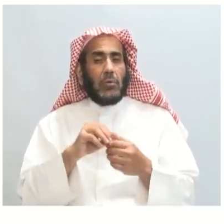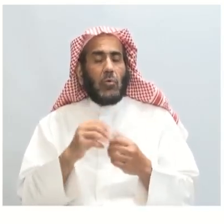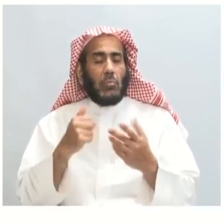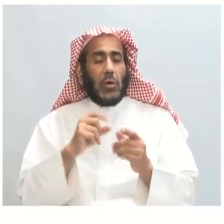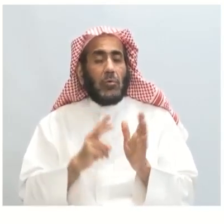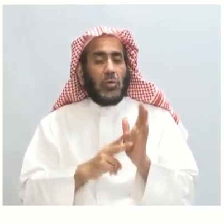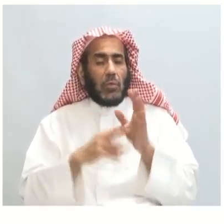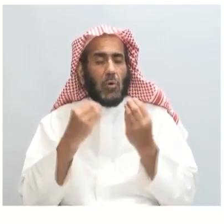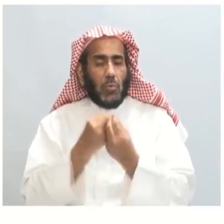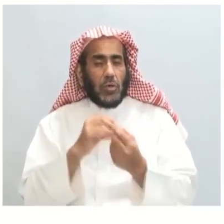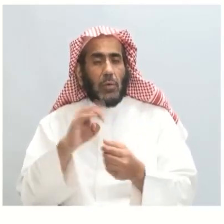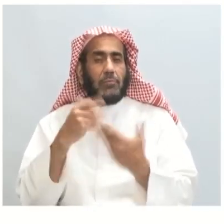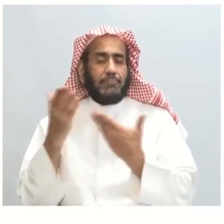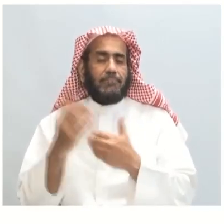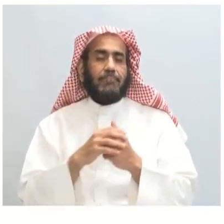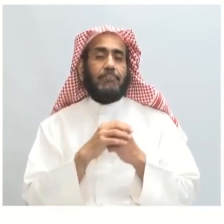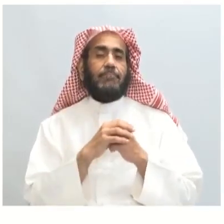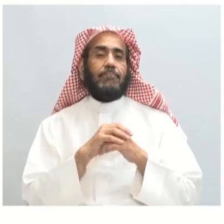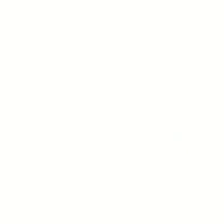ثم ساستعرض معكم الاجابات